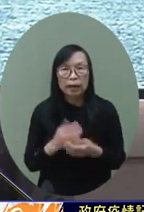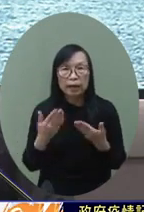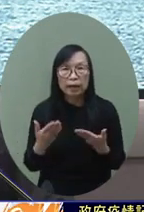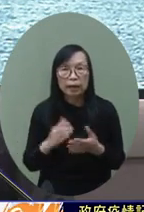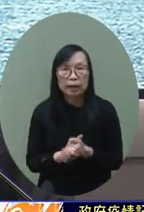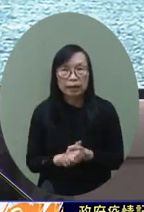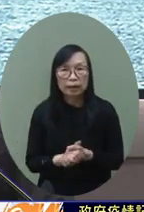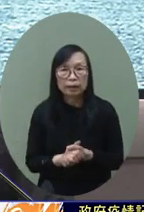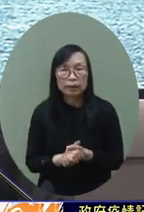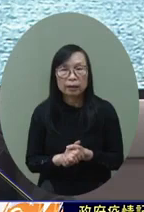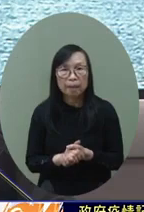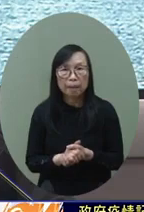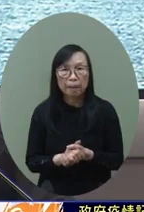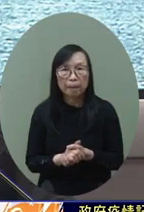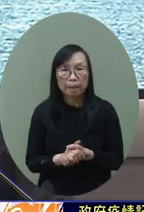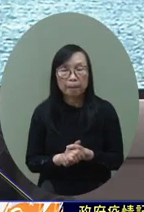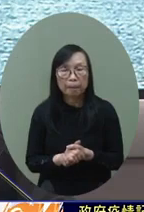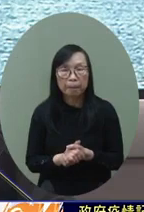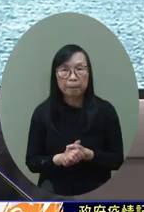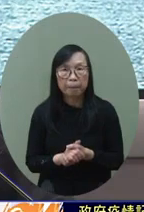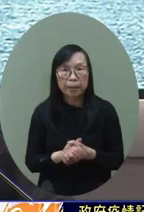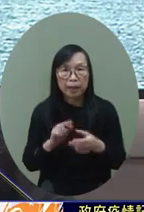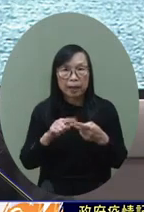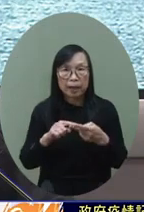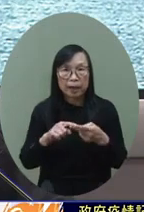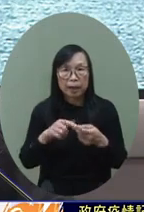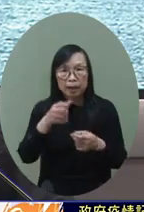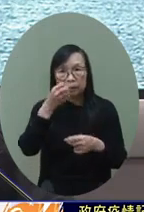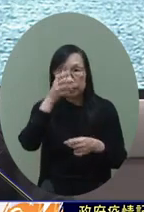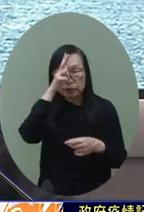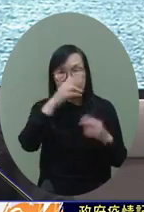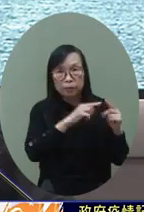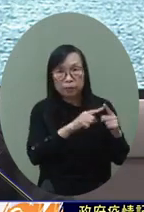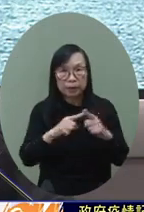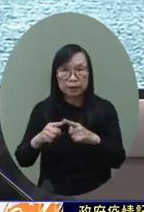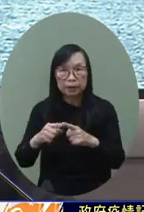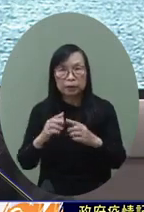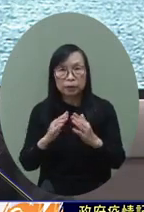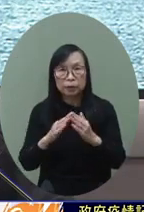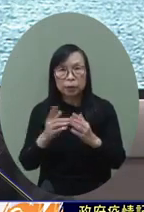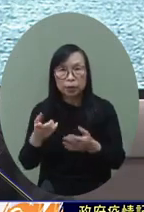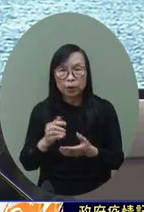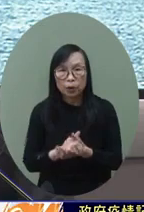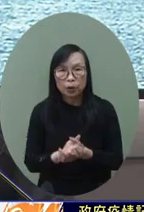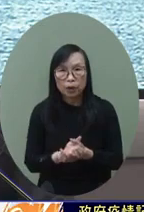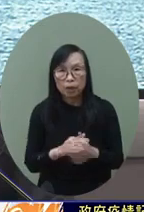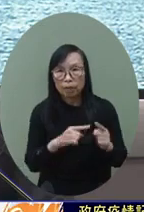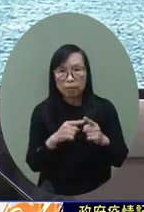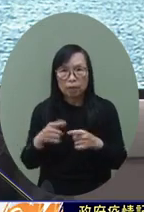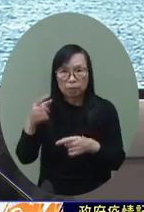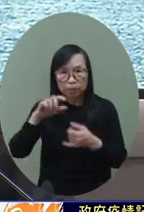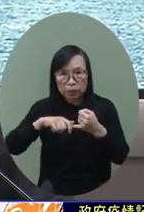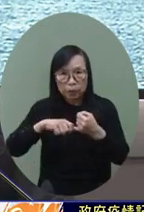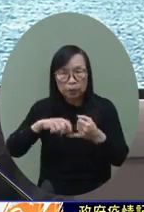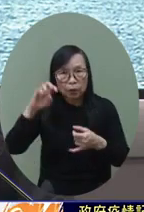咁呢個咧就係即係民政處嘅初步估算啦，因為佢哋都可以憑最初推行